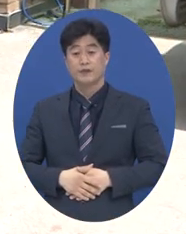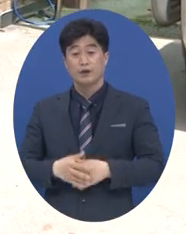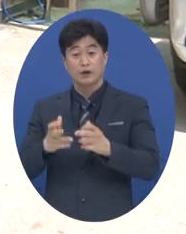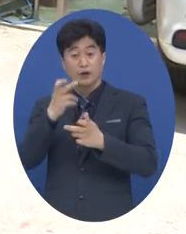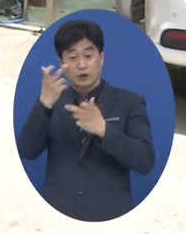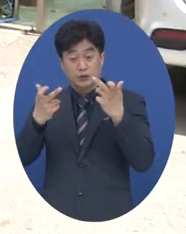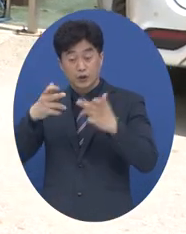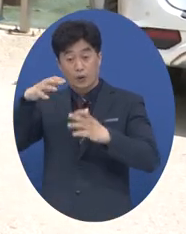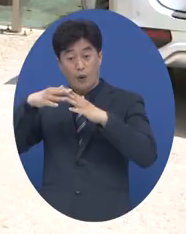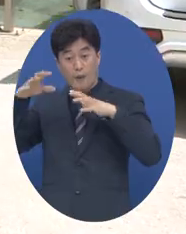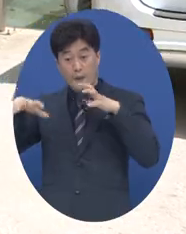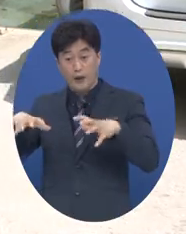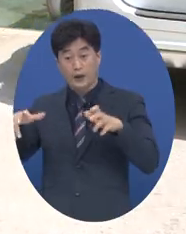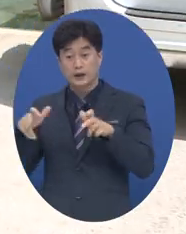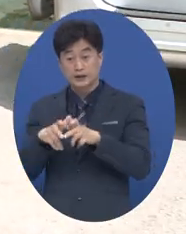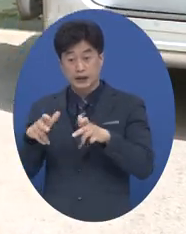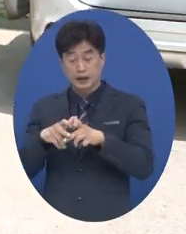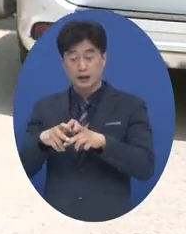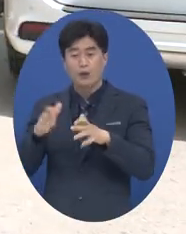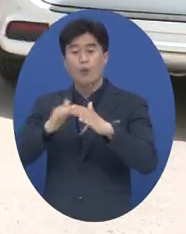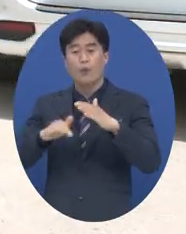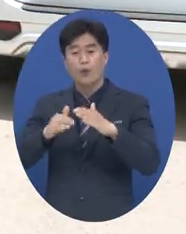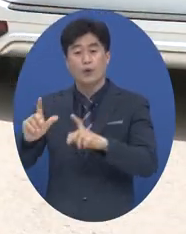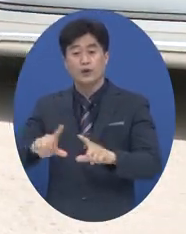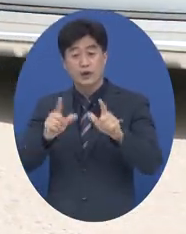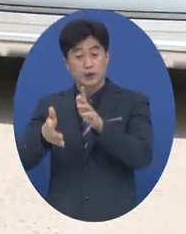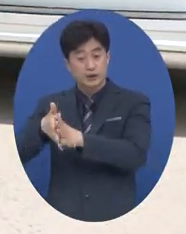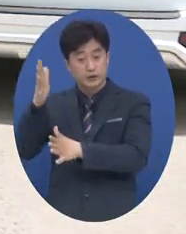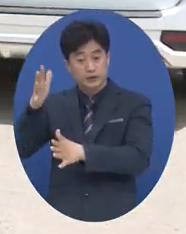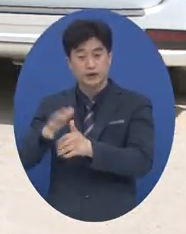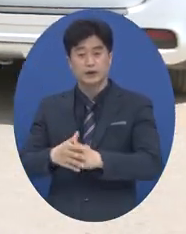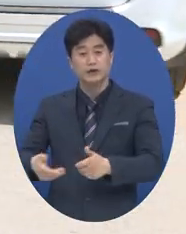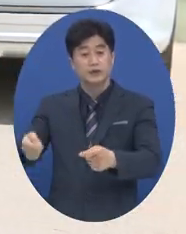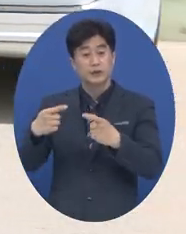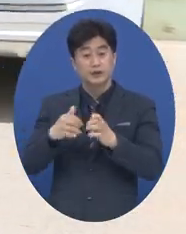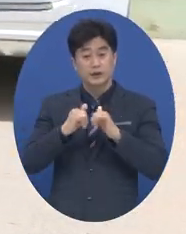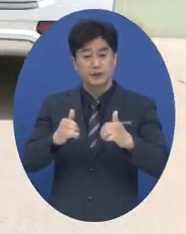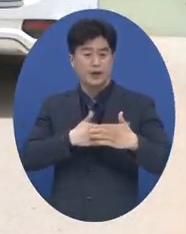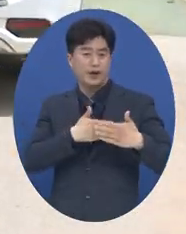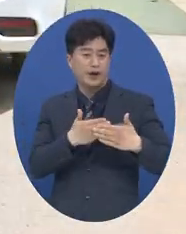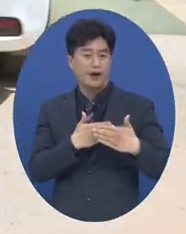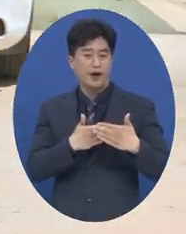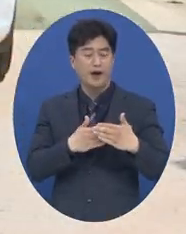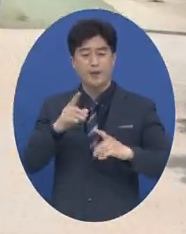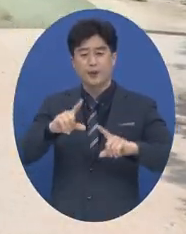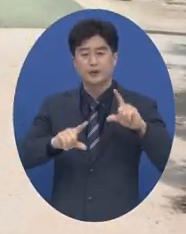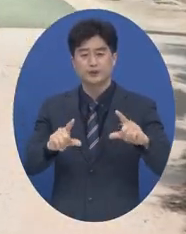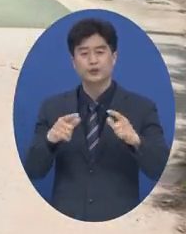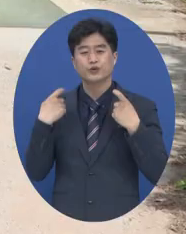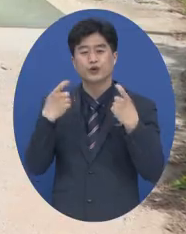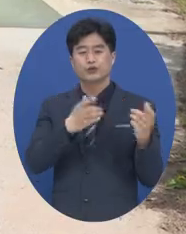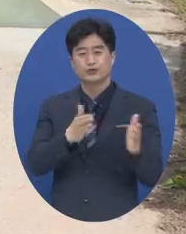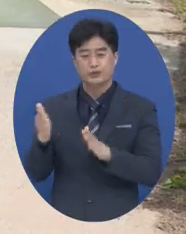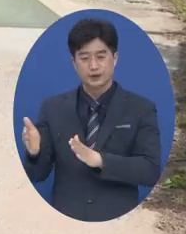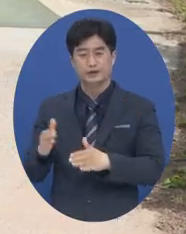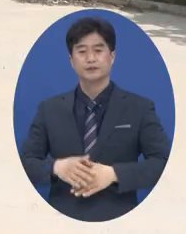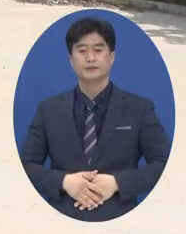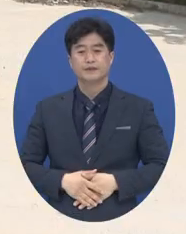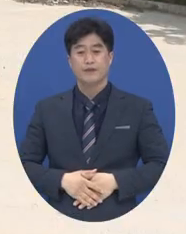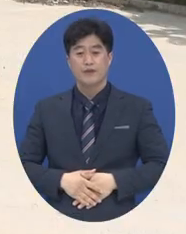한 산골 마을에 자리한 장애인 공동 생활시설. 입소자들이 들뜬 모습으로 여행 채비를